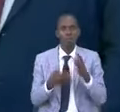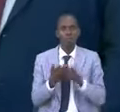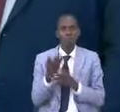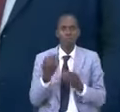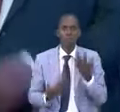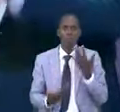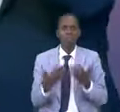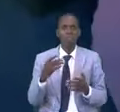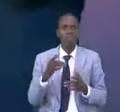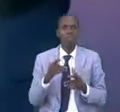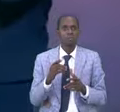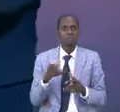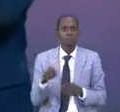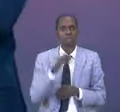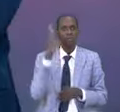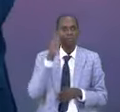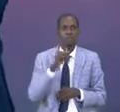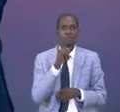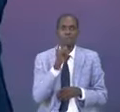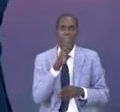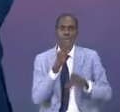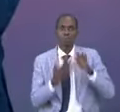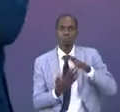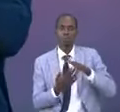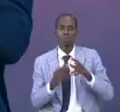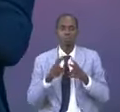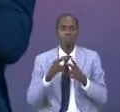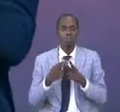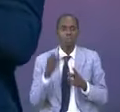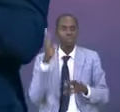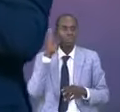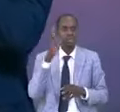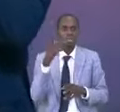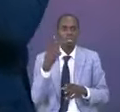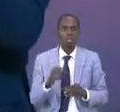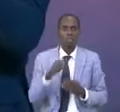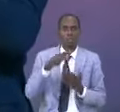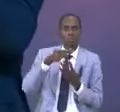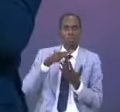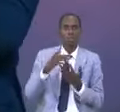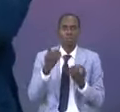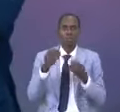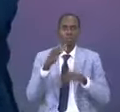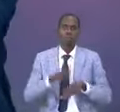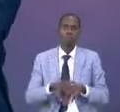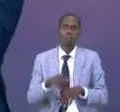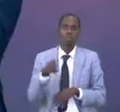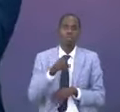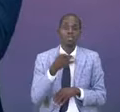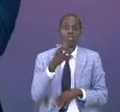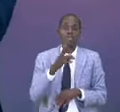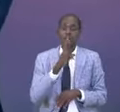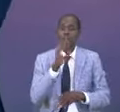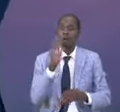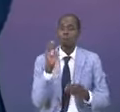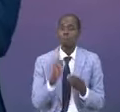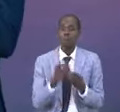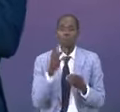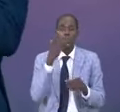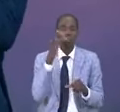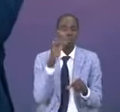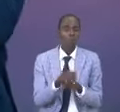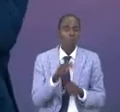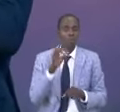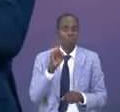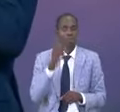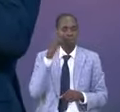monde constante ton attention sur les promesses de Dieu il y a assez de promesses pour nous dans la Bible pour nous préserver